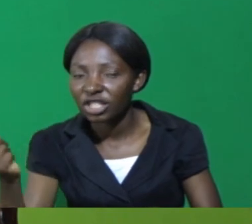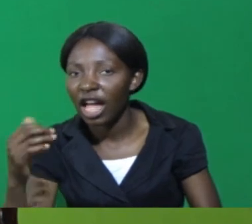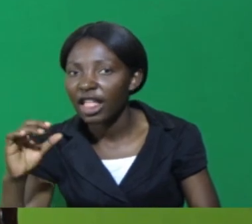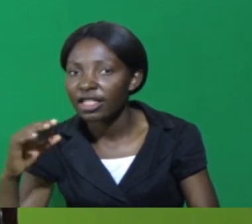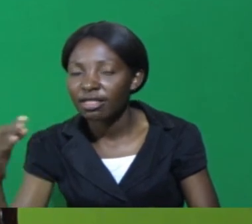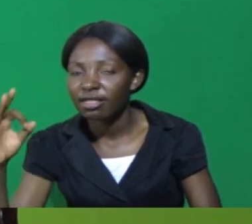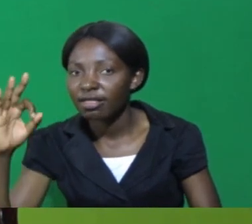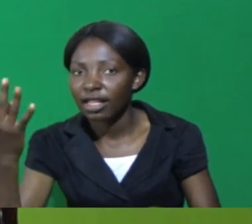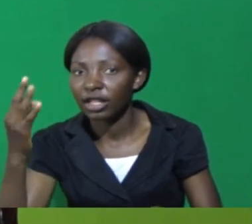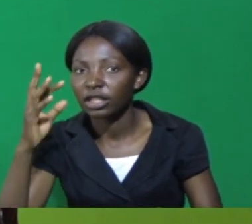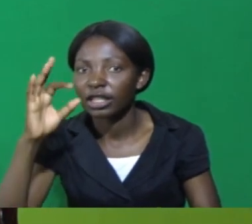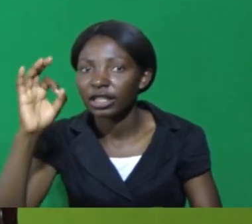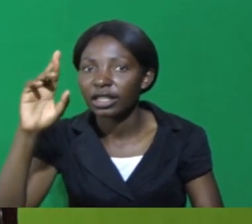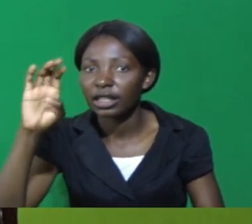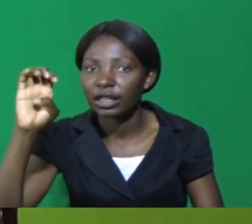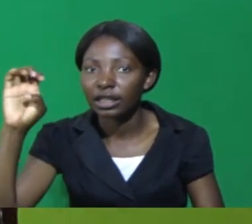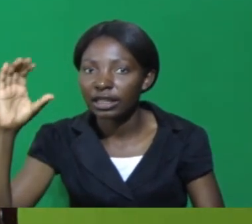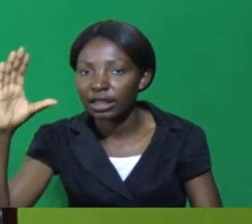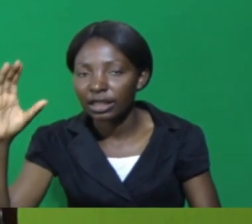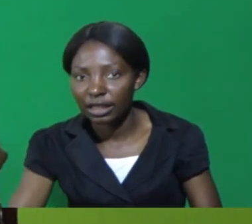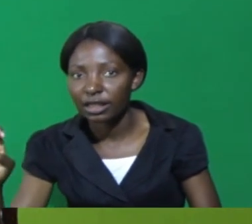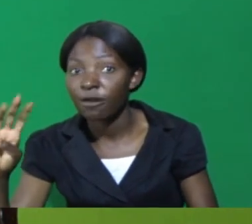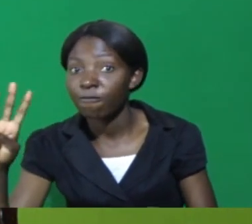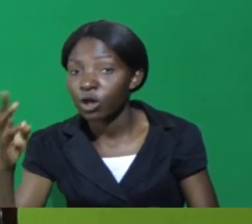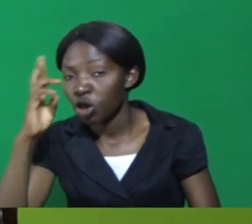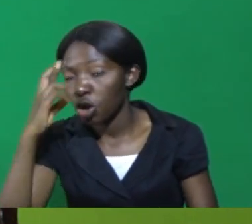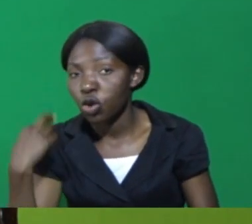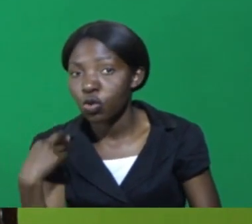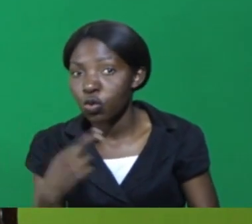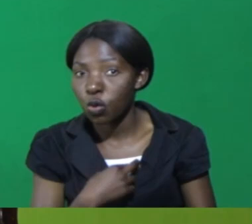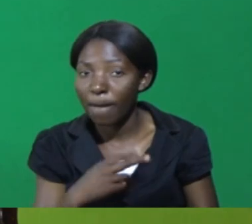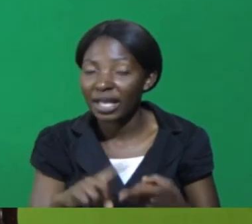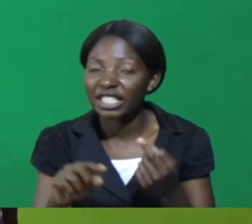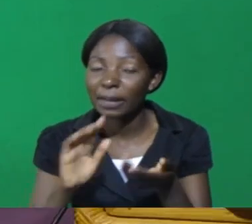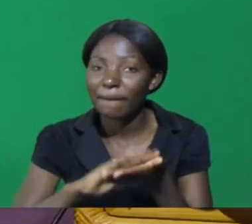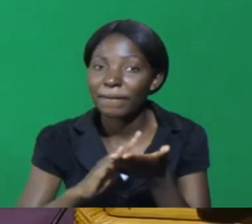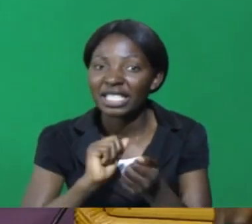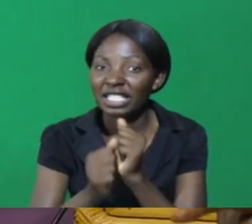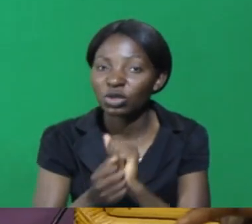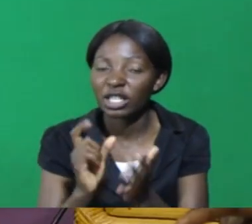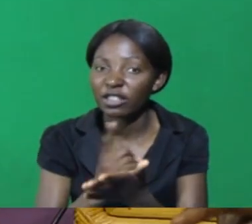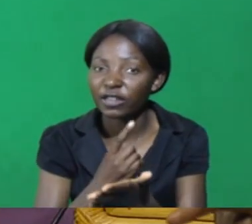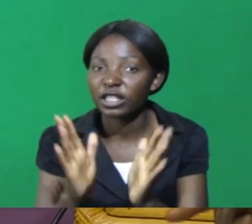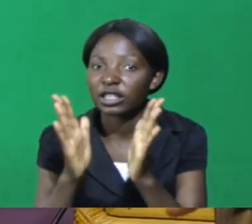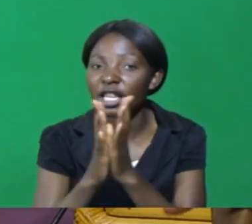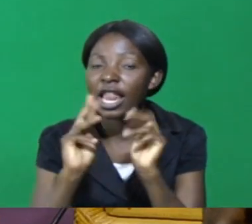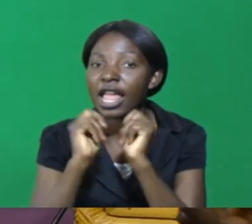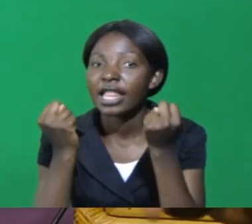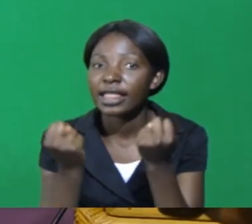yoburitsa madzimambo 10, yes, kozomuka mumwe futi oparadza matatu, kosara 7, iye